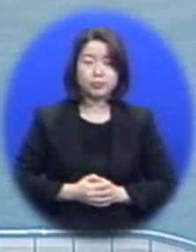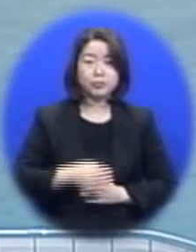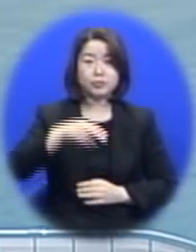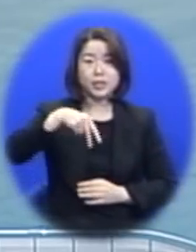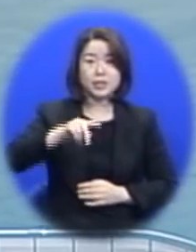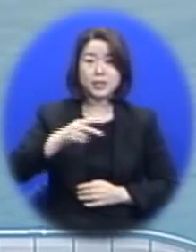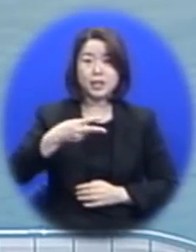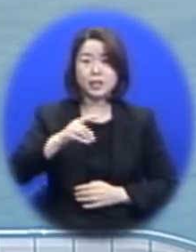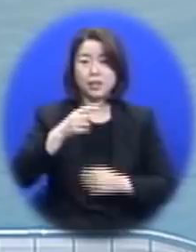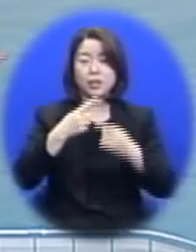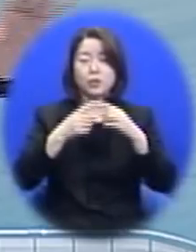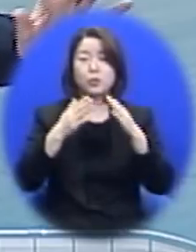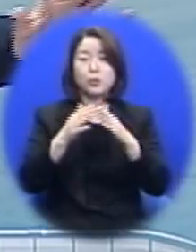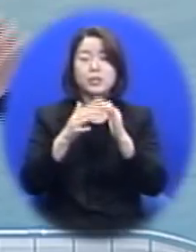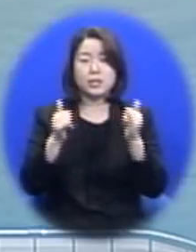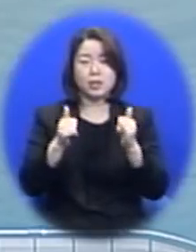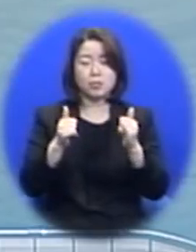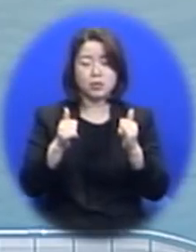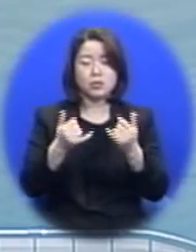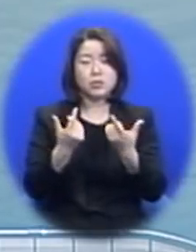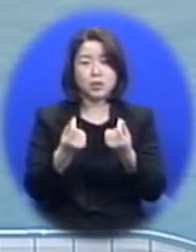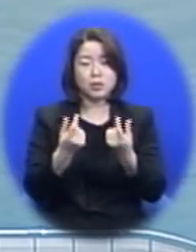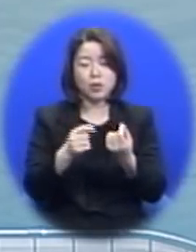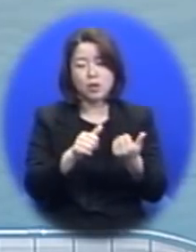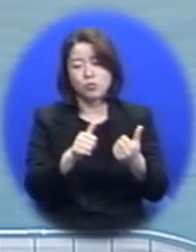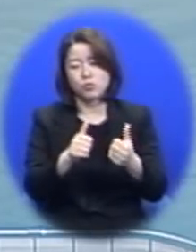사대교회 교인과 같이 막 죽어가고 있는 거예요.